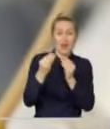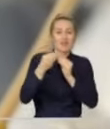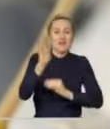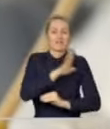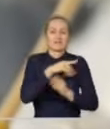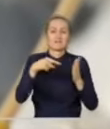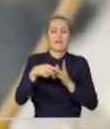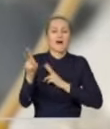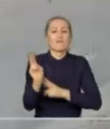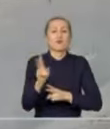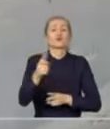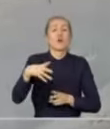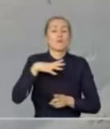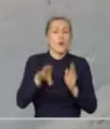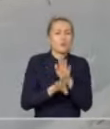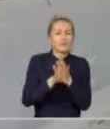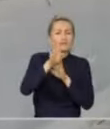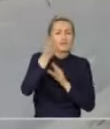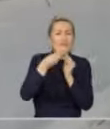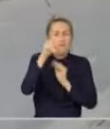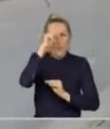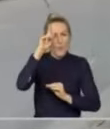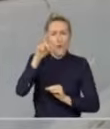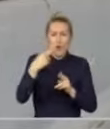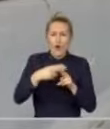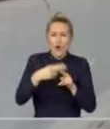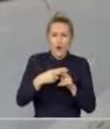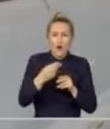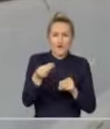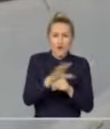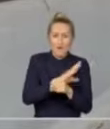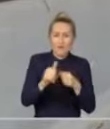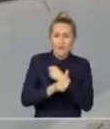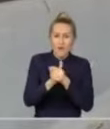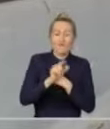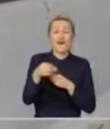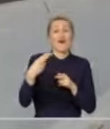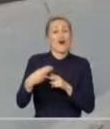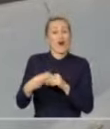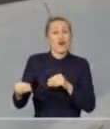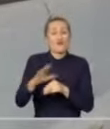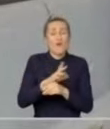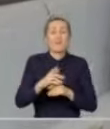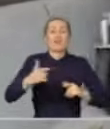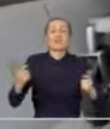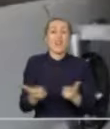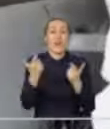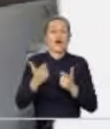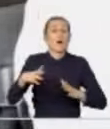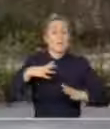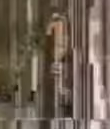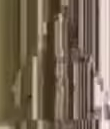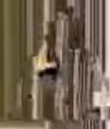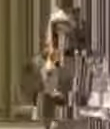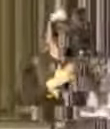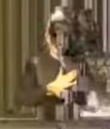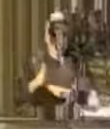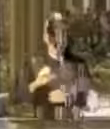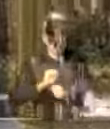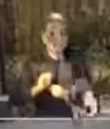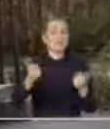gdy notowaliśmy też rekordy zachorowań. Statystycznie koronawirus najgroźniejszy był i nadal pozostaje dla osób